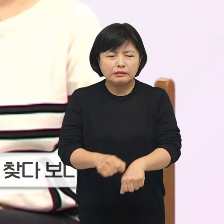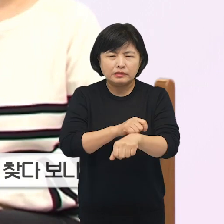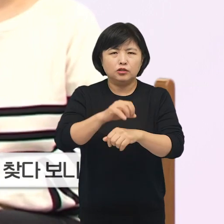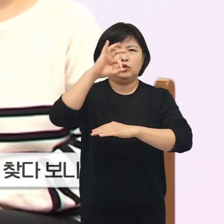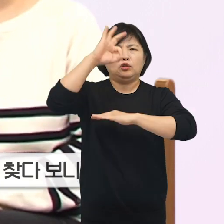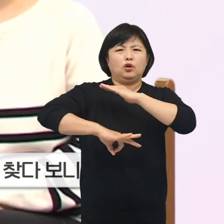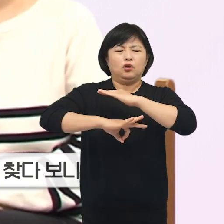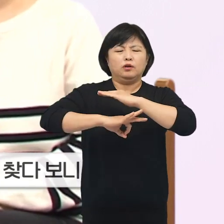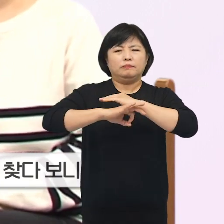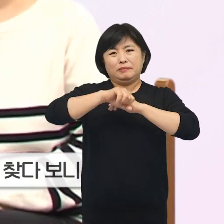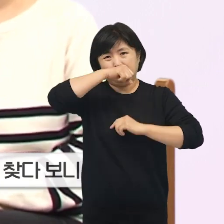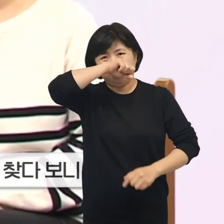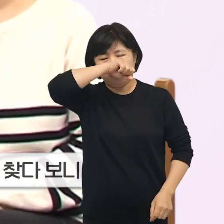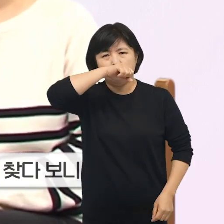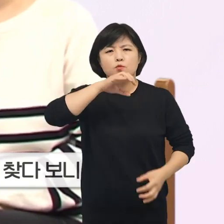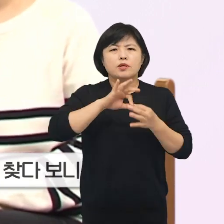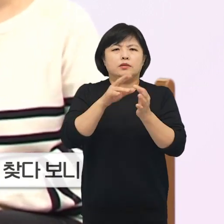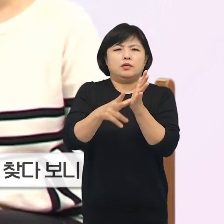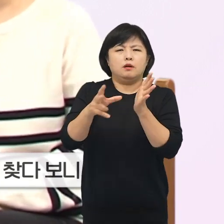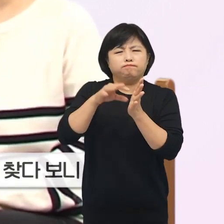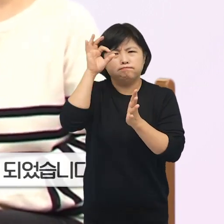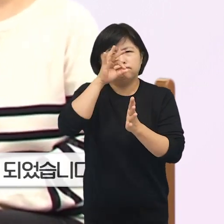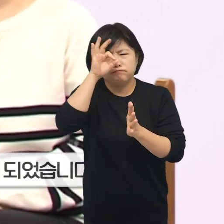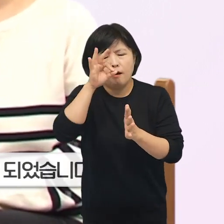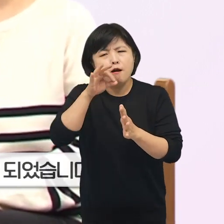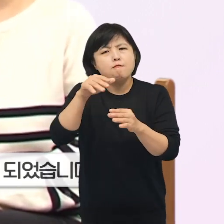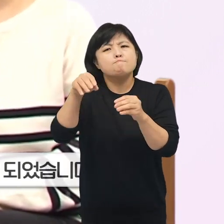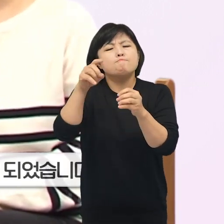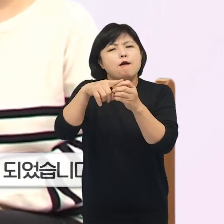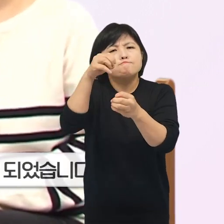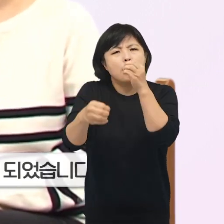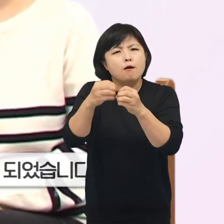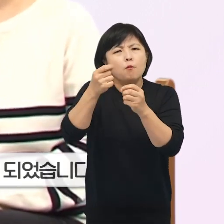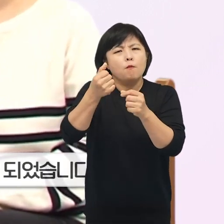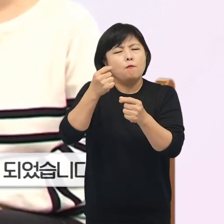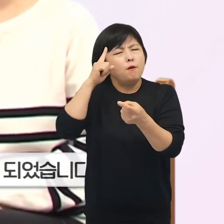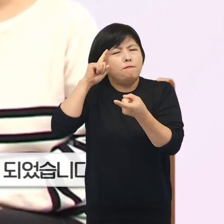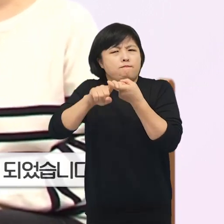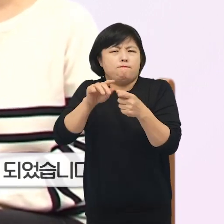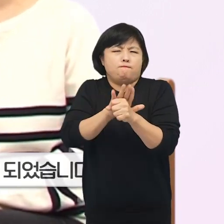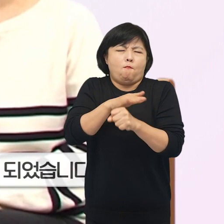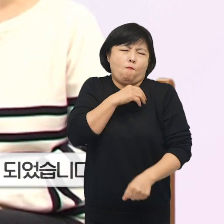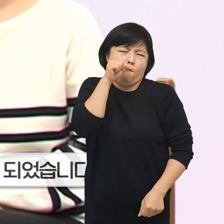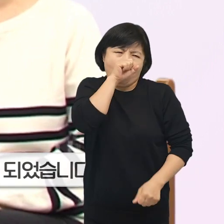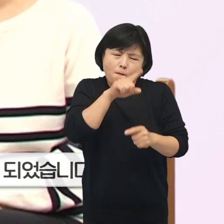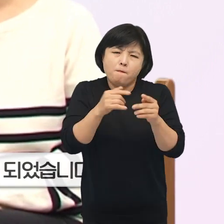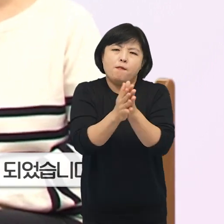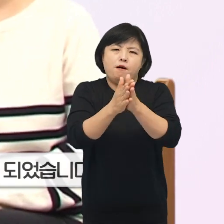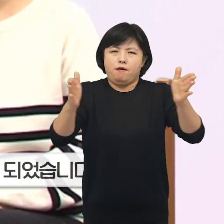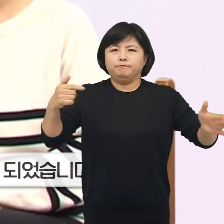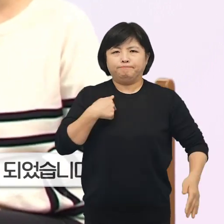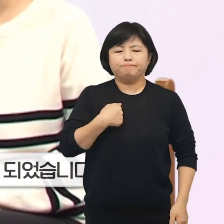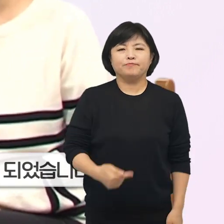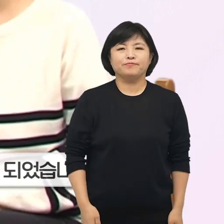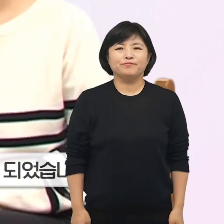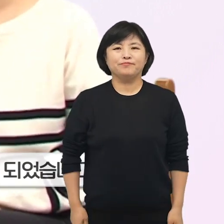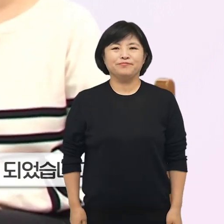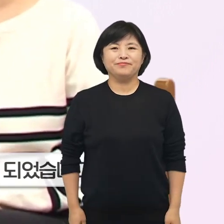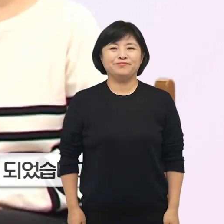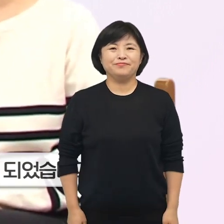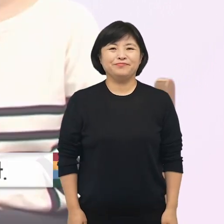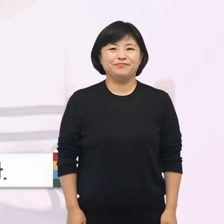특히 서아프리카 관련된 자료를 찾다 보니 서아프리카 문학에 좀 더 깊은 애착과 관심이 생기게 되었습니다.